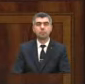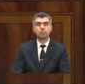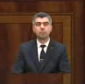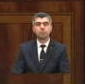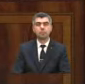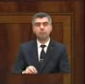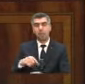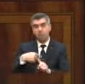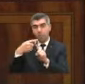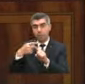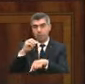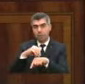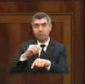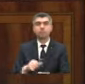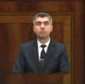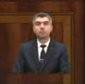وكذلك